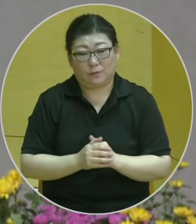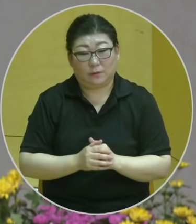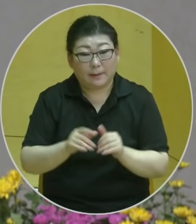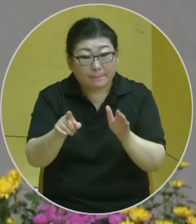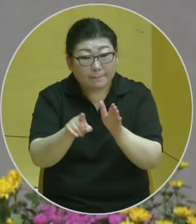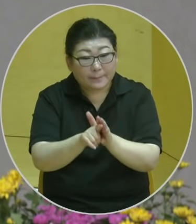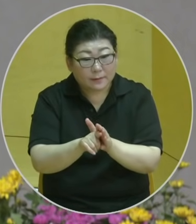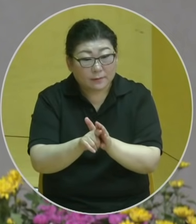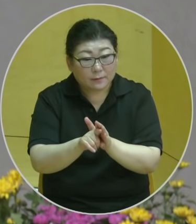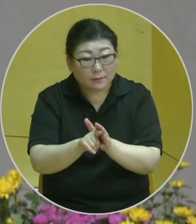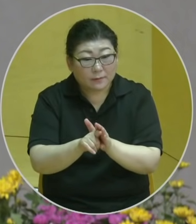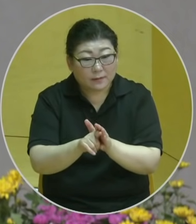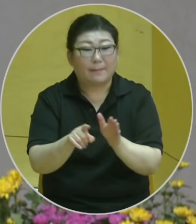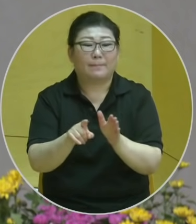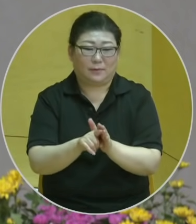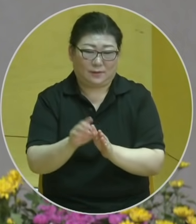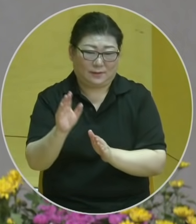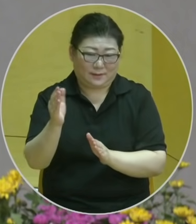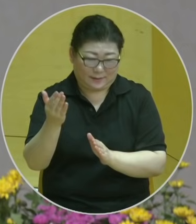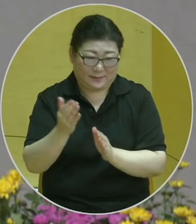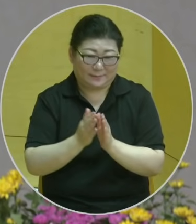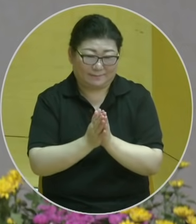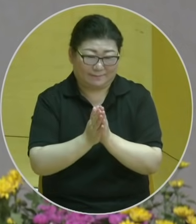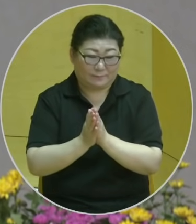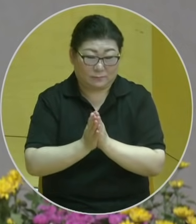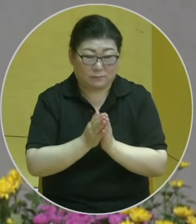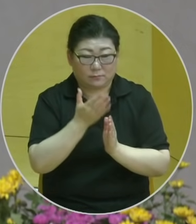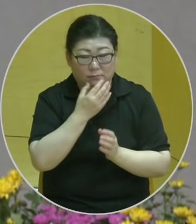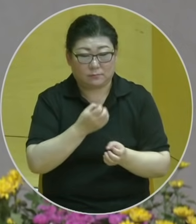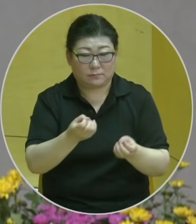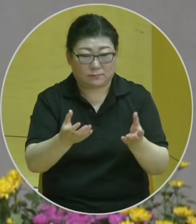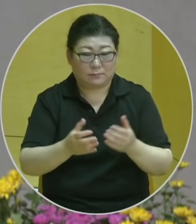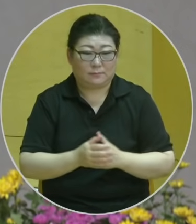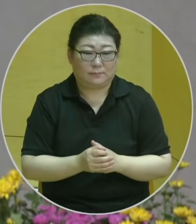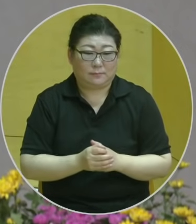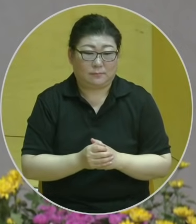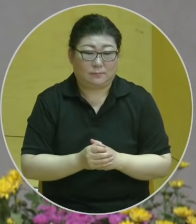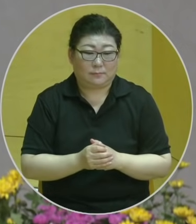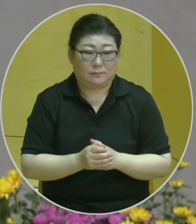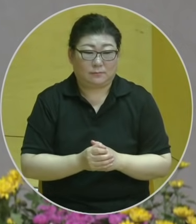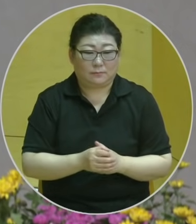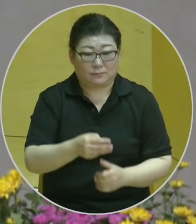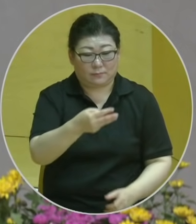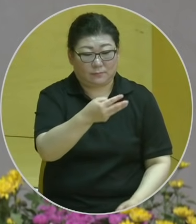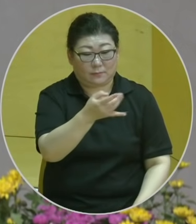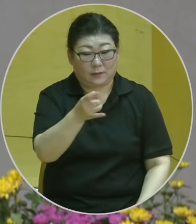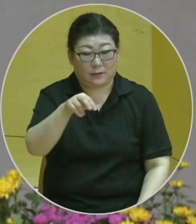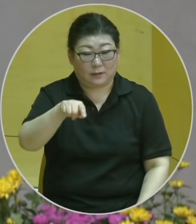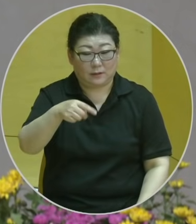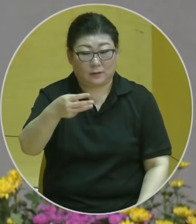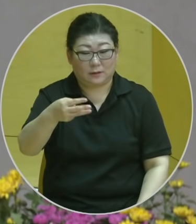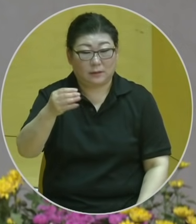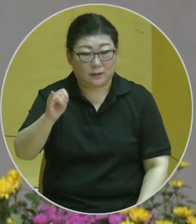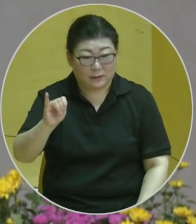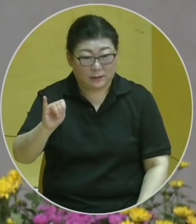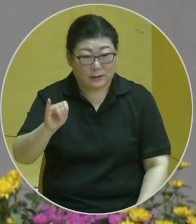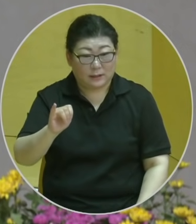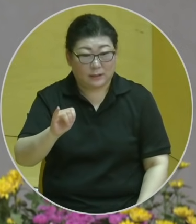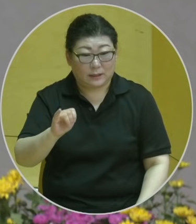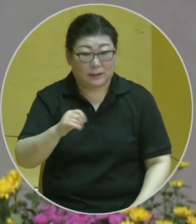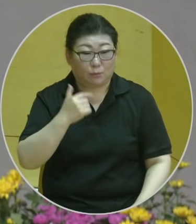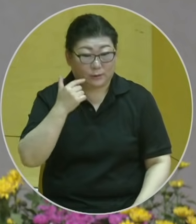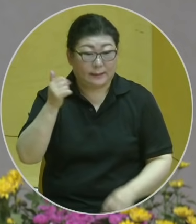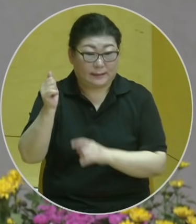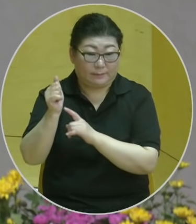믿어지는 믿음 있기를 주의 이름으로 축원합니다. 이 레슬리 플린 목사님은 이 잔치의 의미를 세 가지로 그렇게